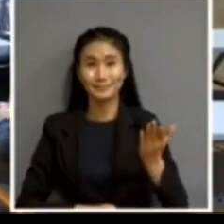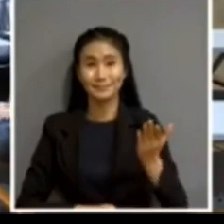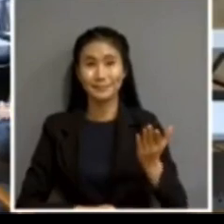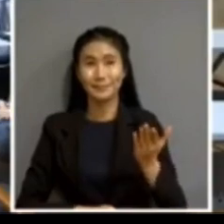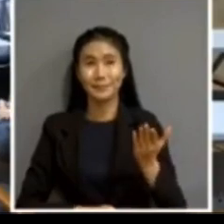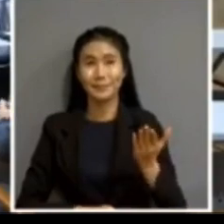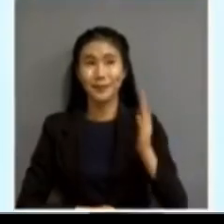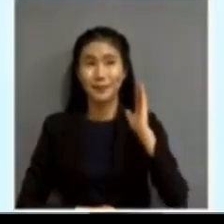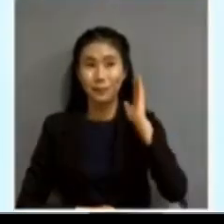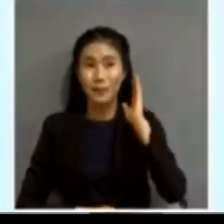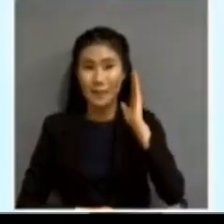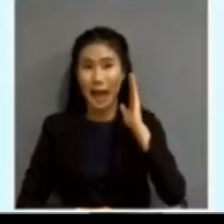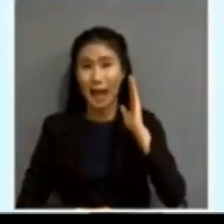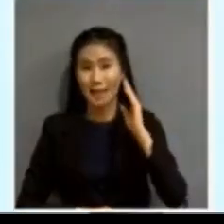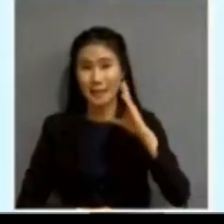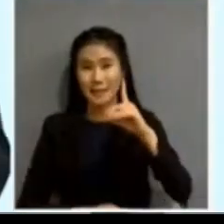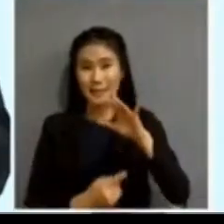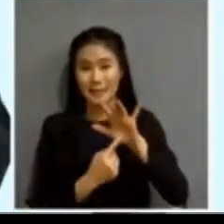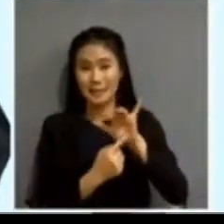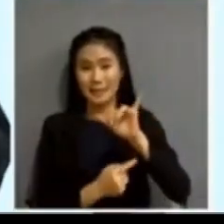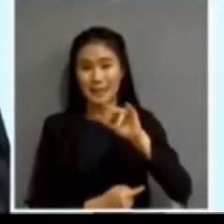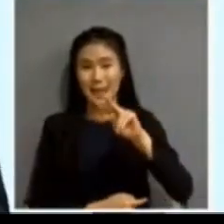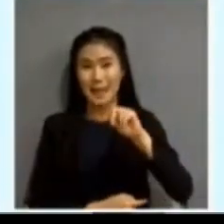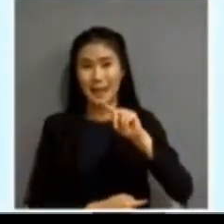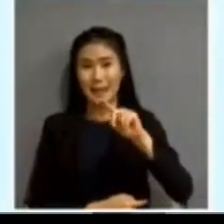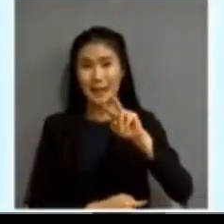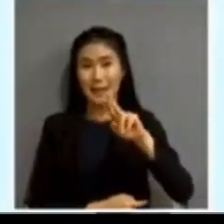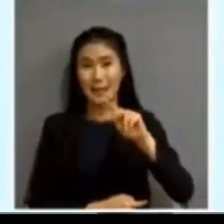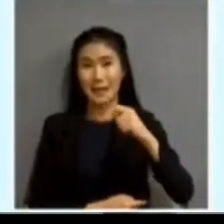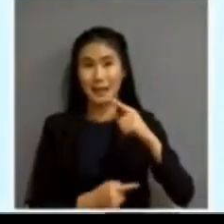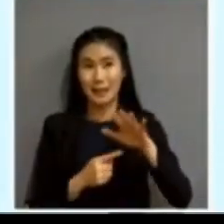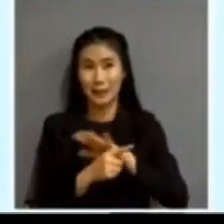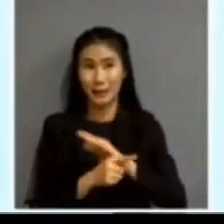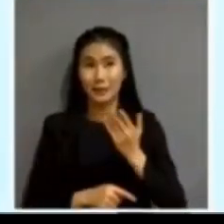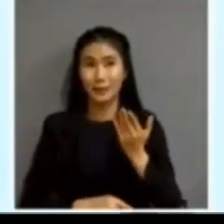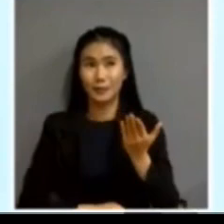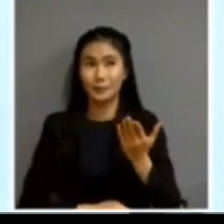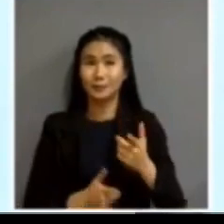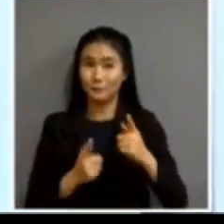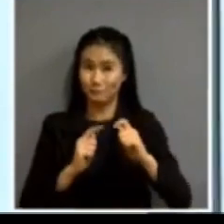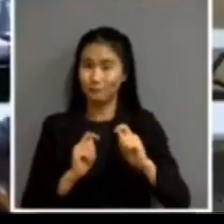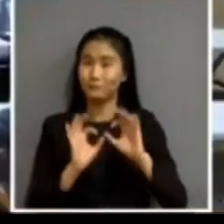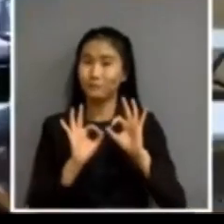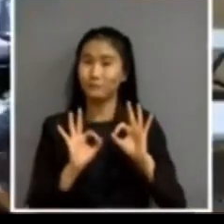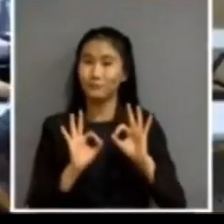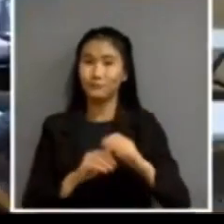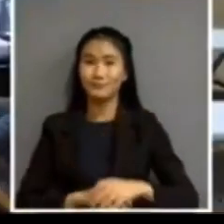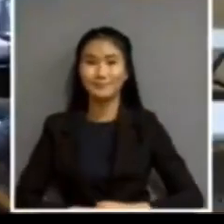รงค์ผู้เข้าร่วมรับฟังเกินมาหนึ่งท่านครับ ครับได้อนุมัติแล้วตะกี้นี้ครับ